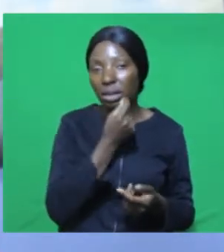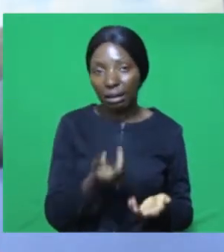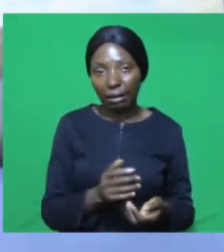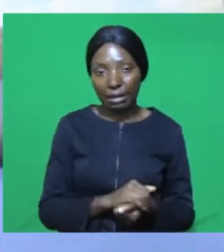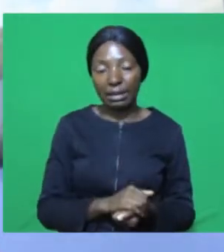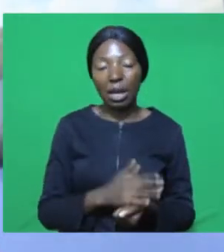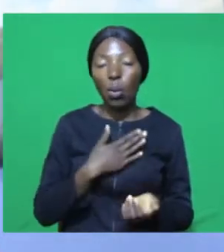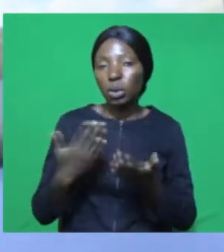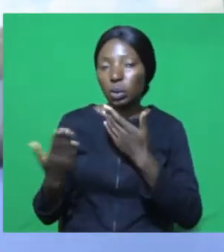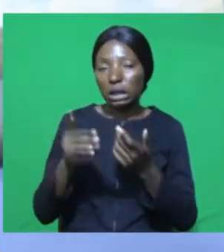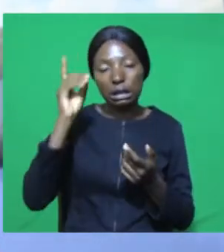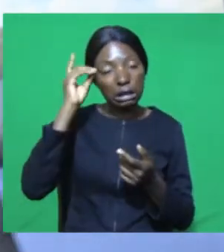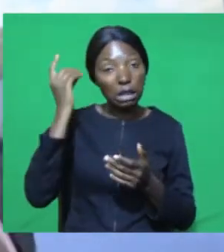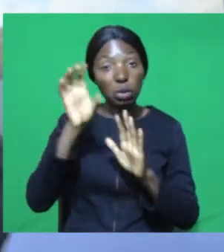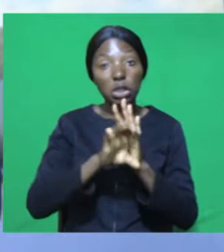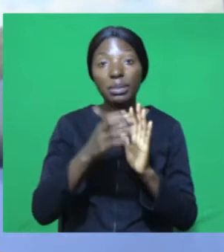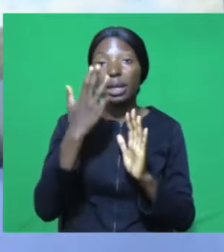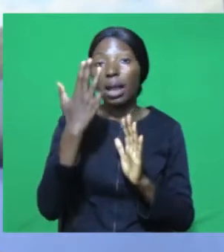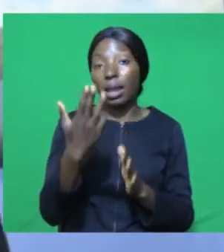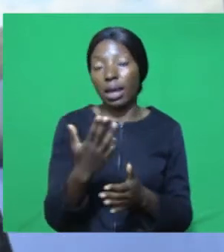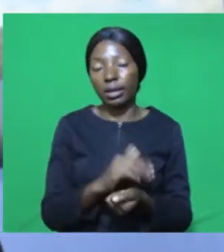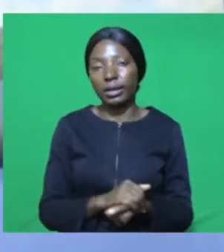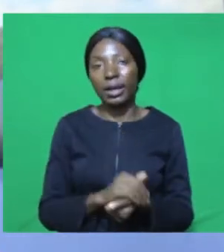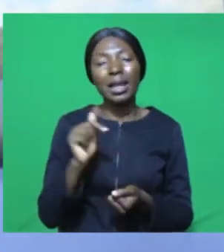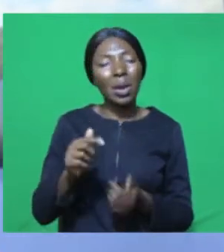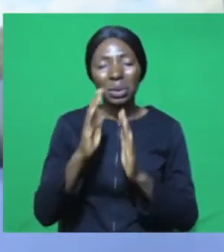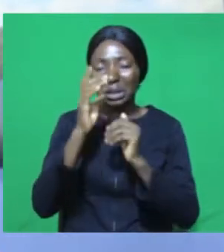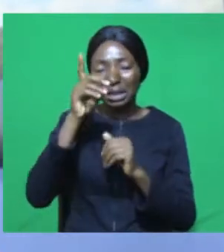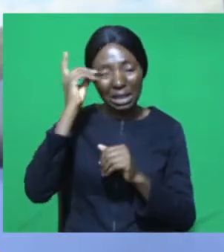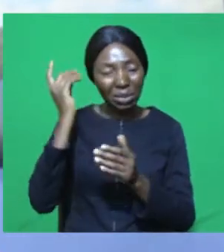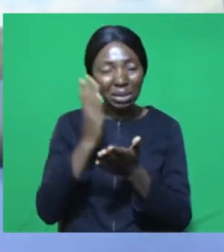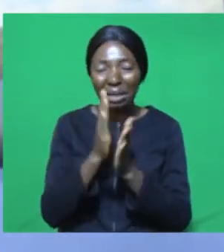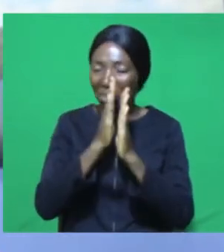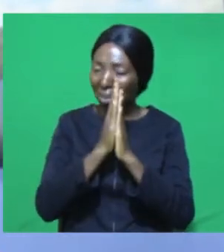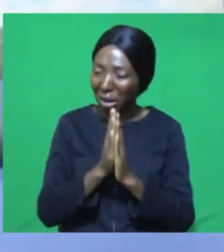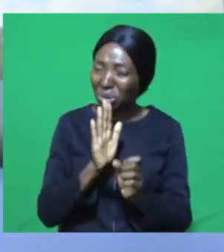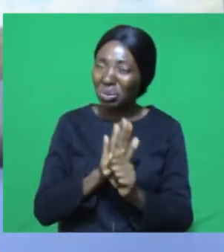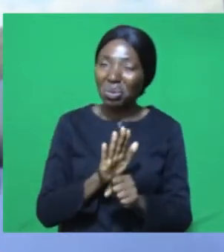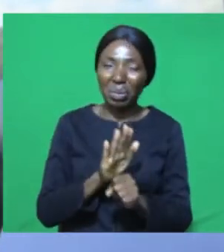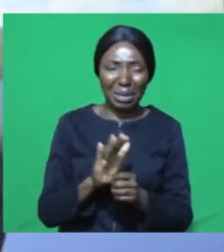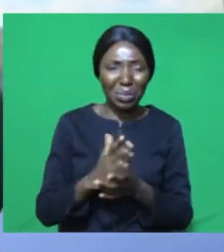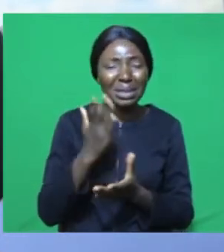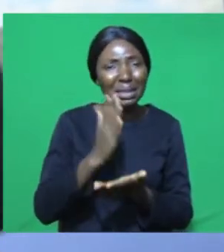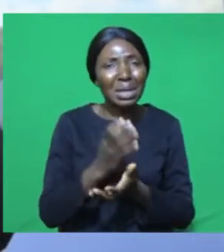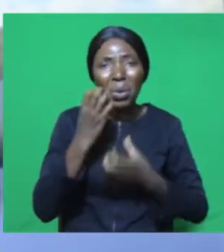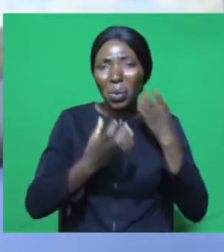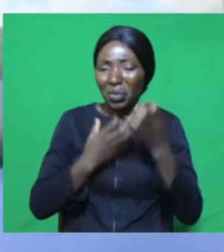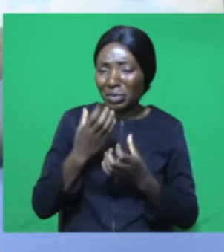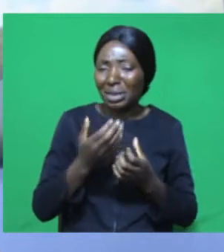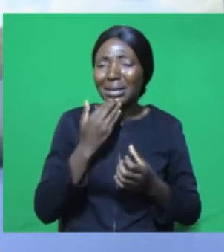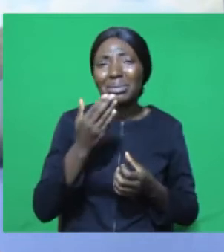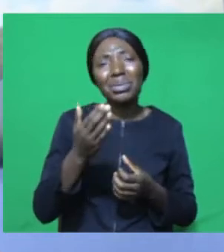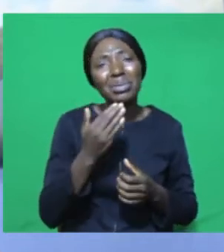Handei pana Daniel 9. Daniel asoti panguva yafamba akanamata. Mwari, uzvakaramba zvingumunisa kuti